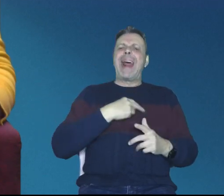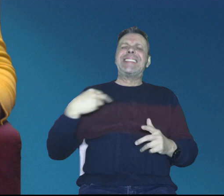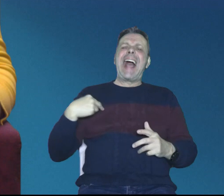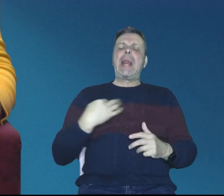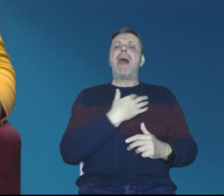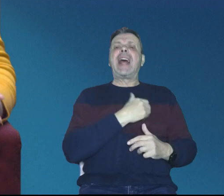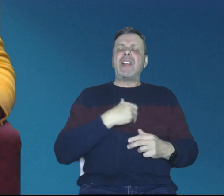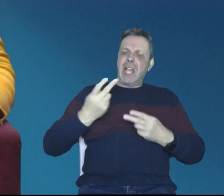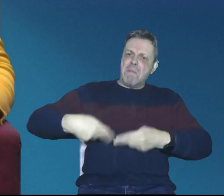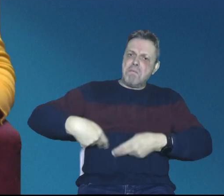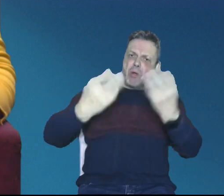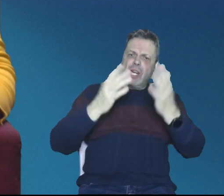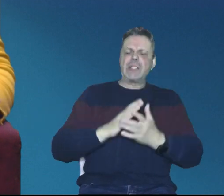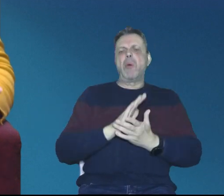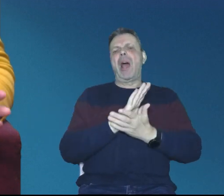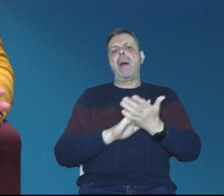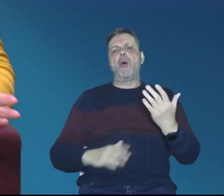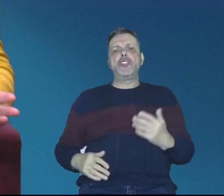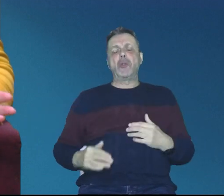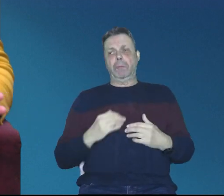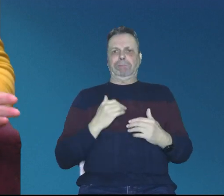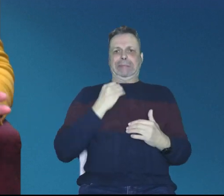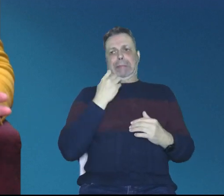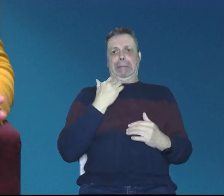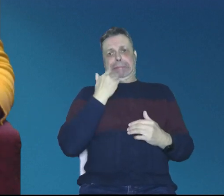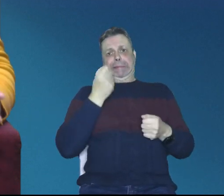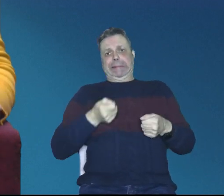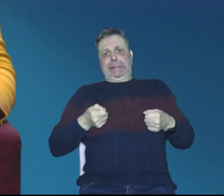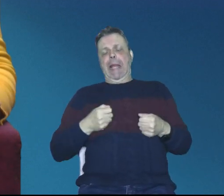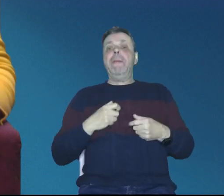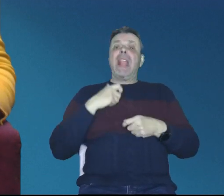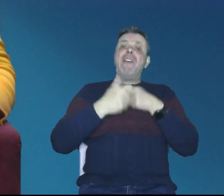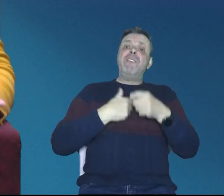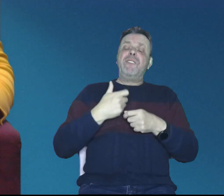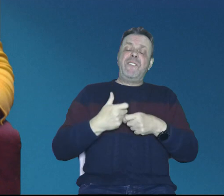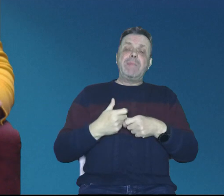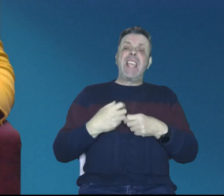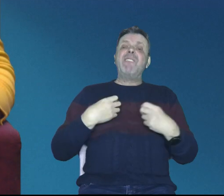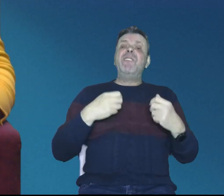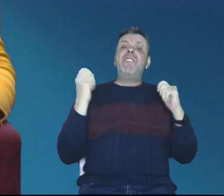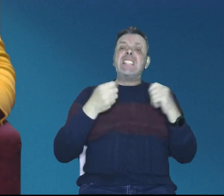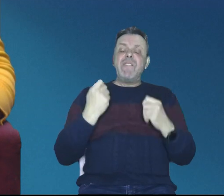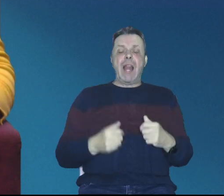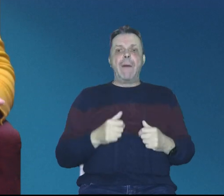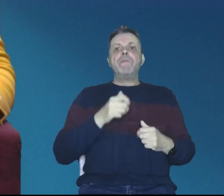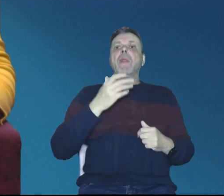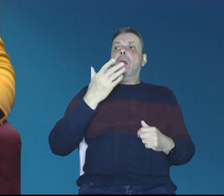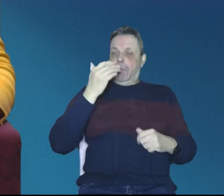Zagreb Hrvatska i poslali smo ga onako na početku vrlo stidljivo na nekoliko filmskih festivala kratkog